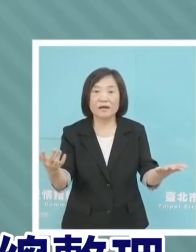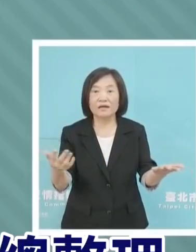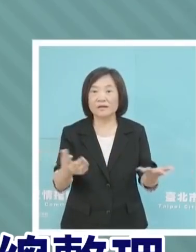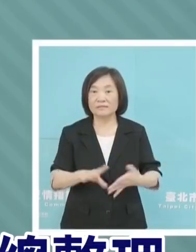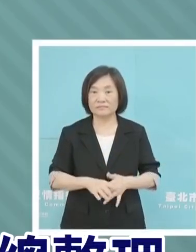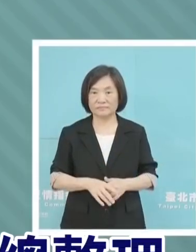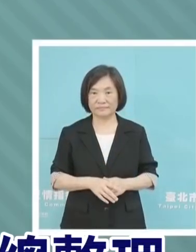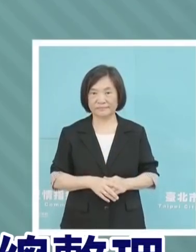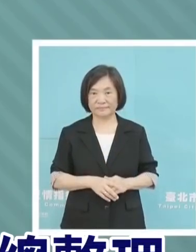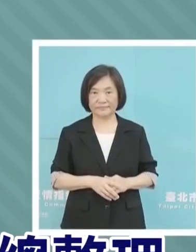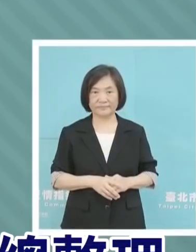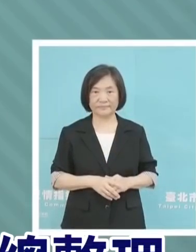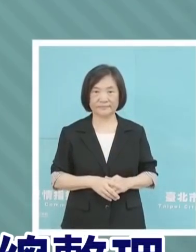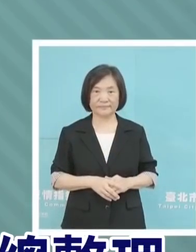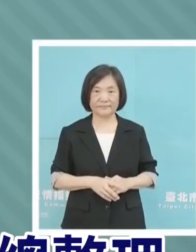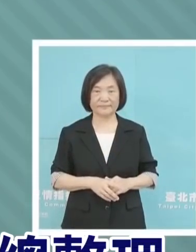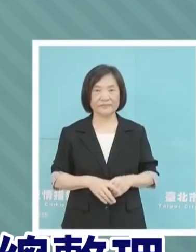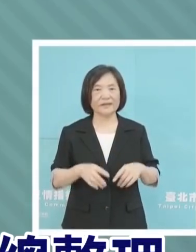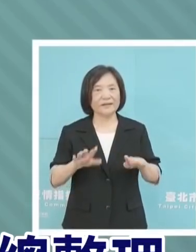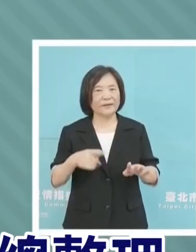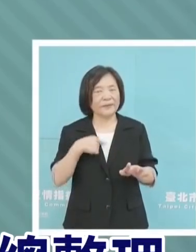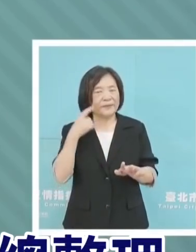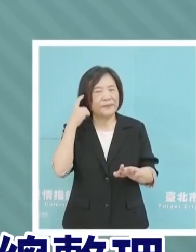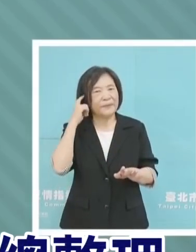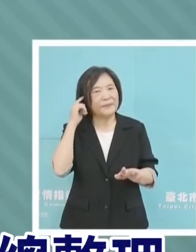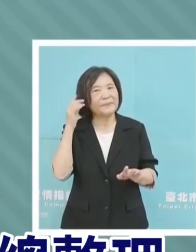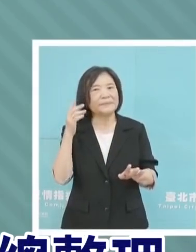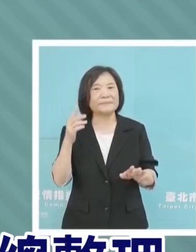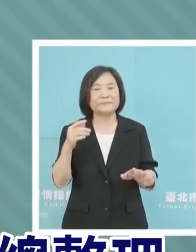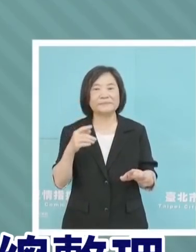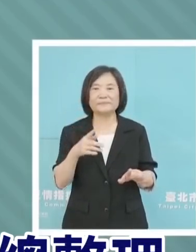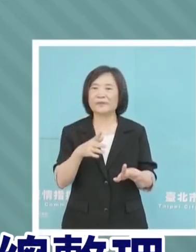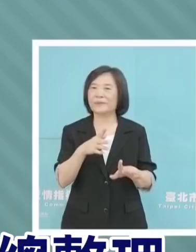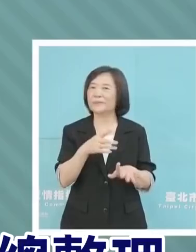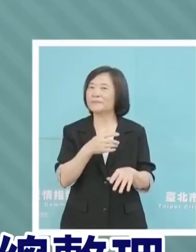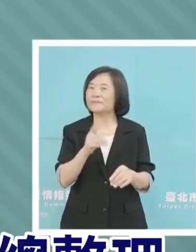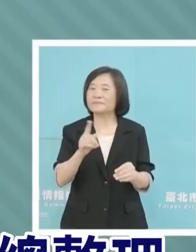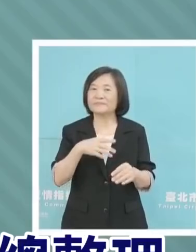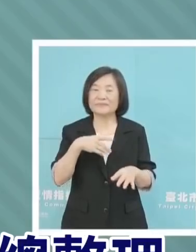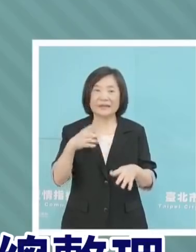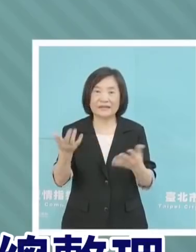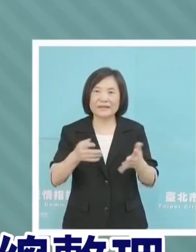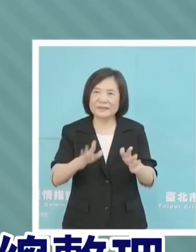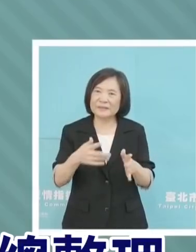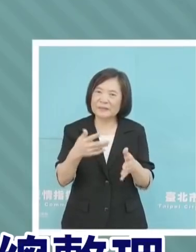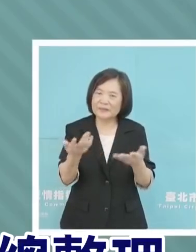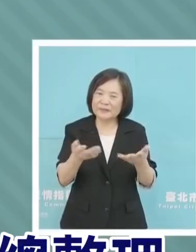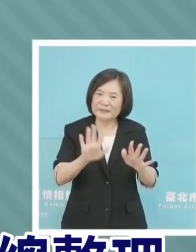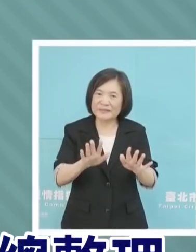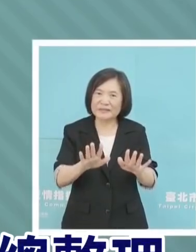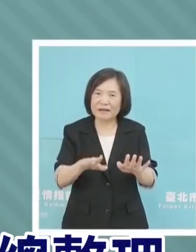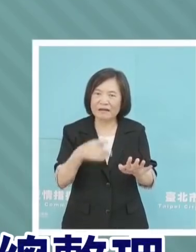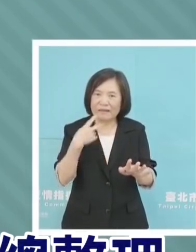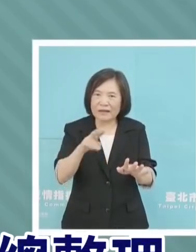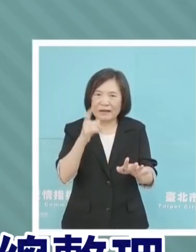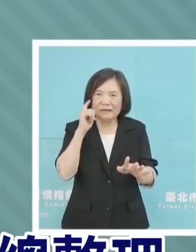以，我倒觉得这样的不管很多东西事后越看都越奇怪了，就是说，